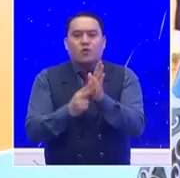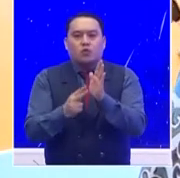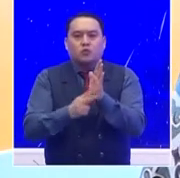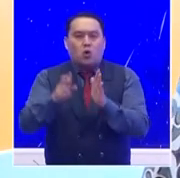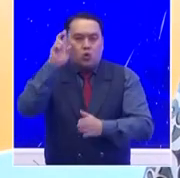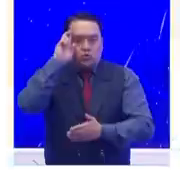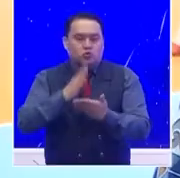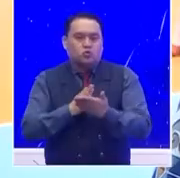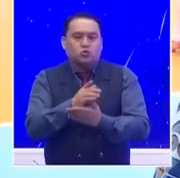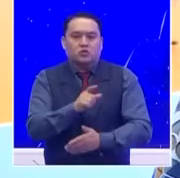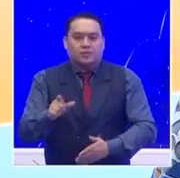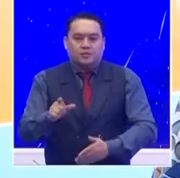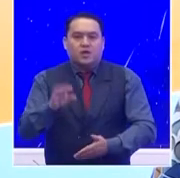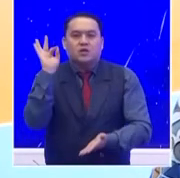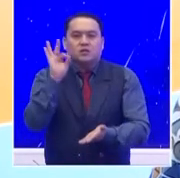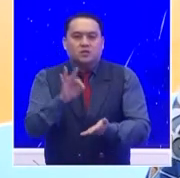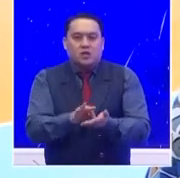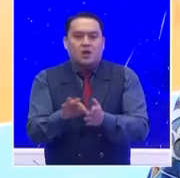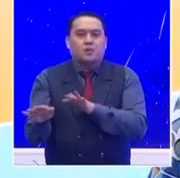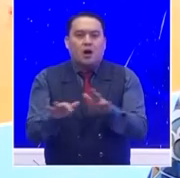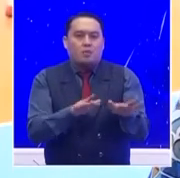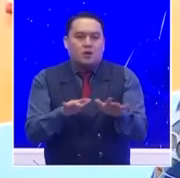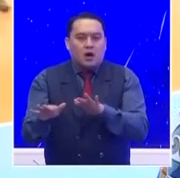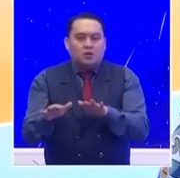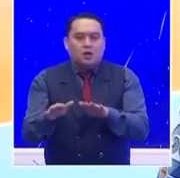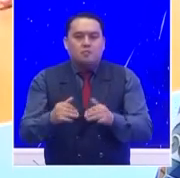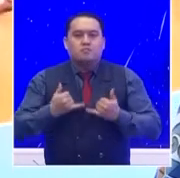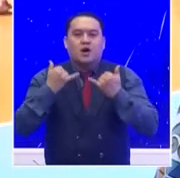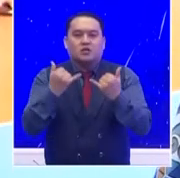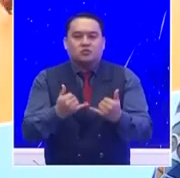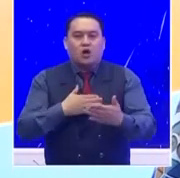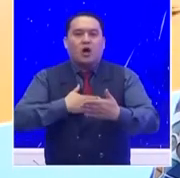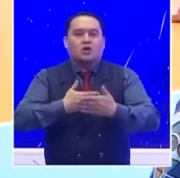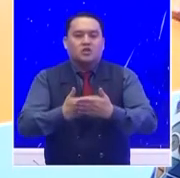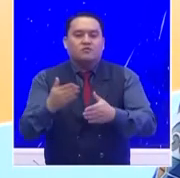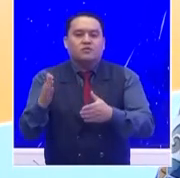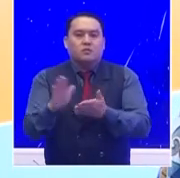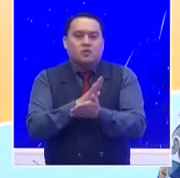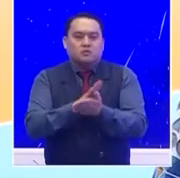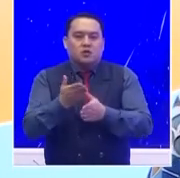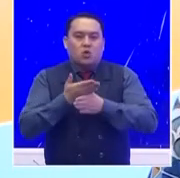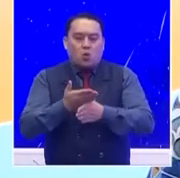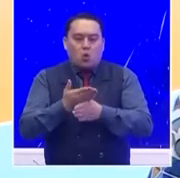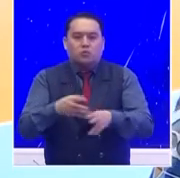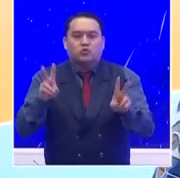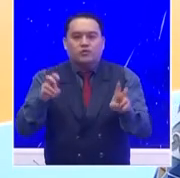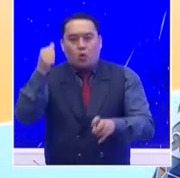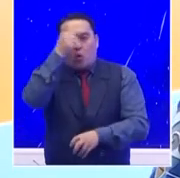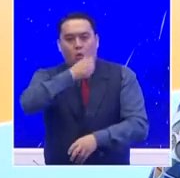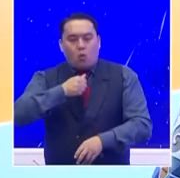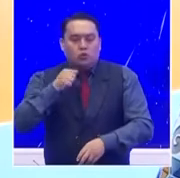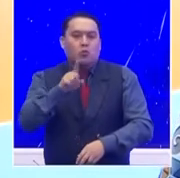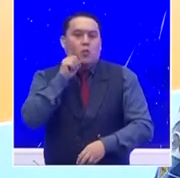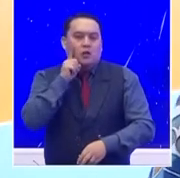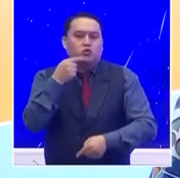государственных служащих цель данного турнира во первых это посвящено году волонтеров как логическим продолжением года